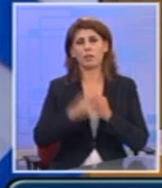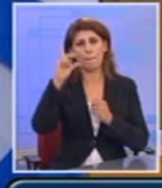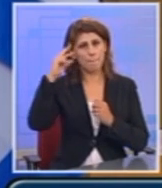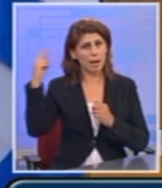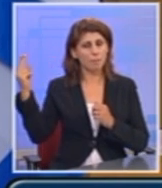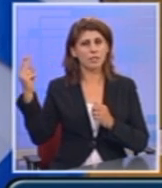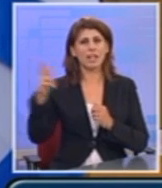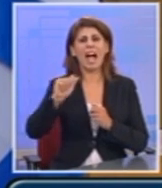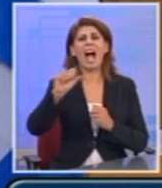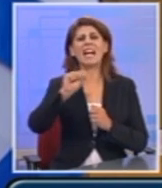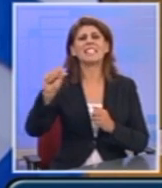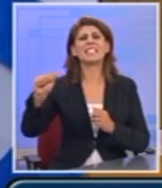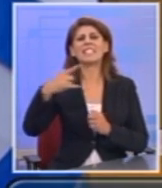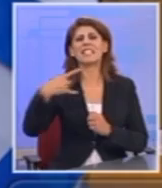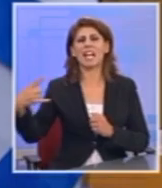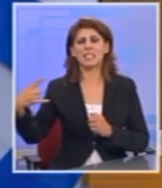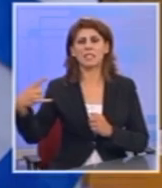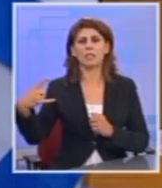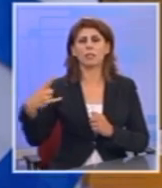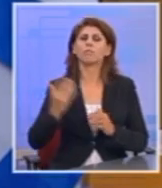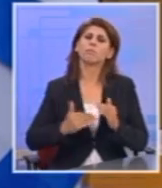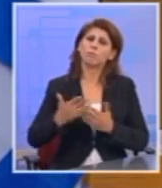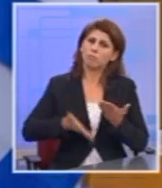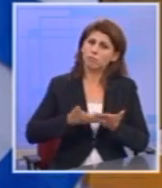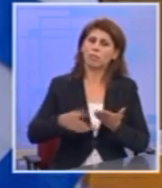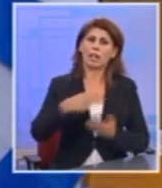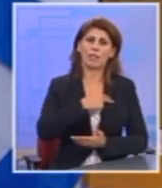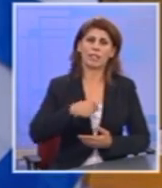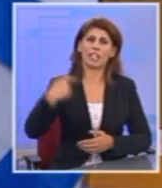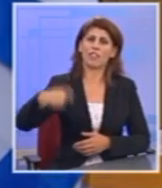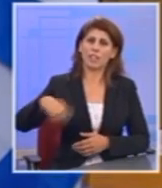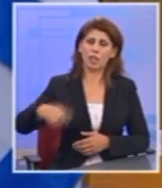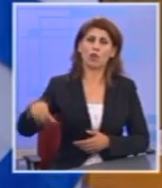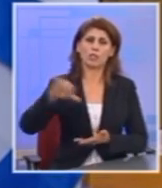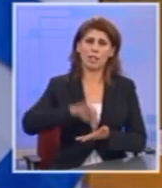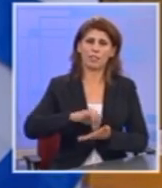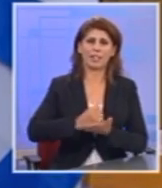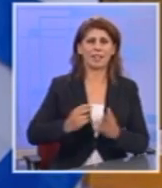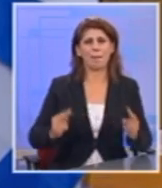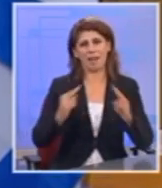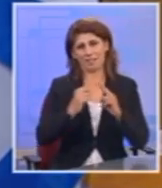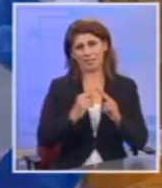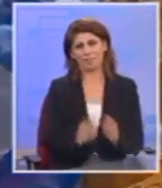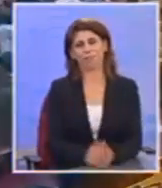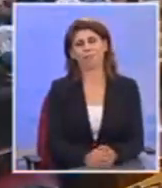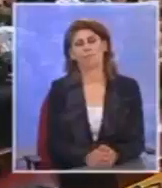διδάκτορες και επίκουρος καθηγητής δικηγόρος στην αθήνα και το